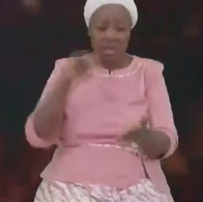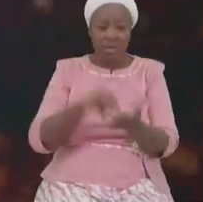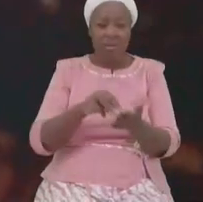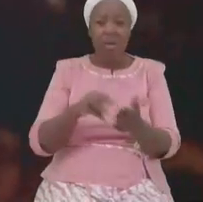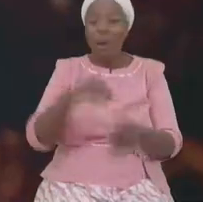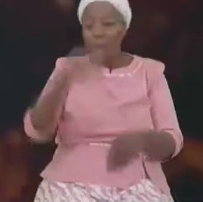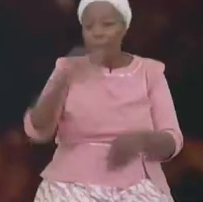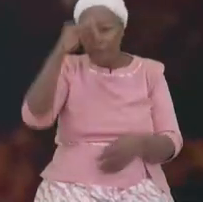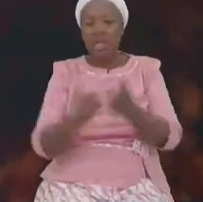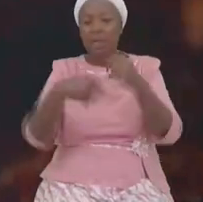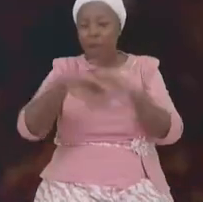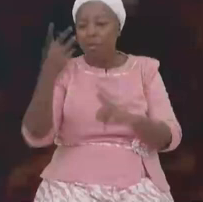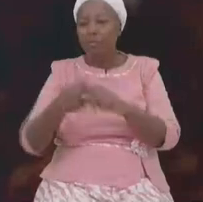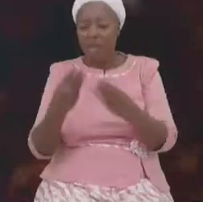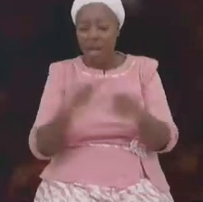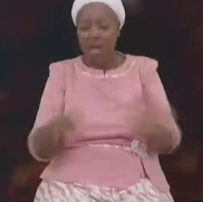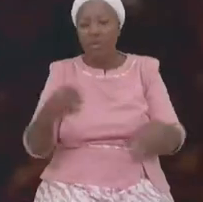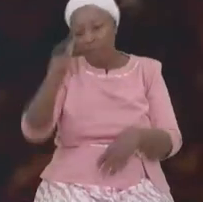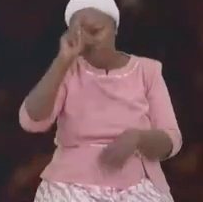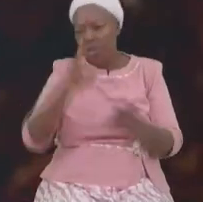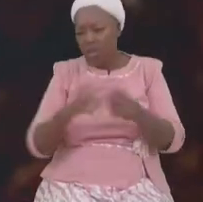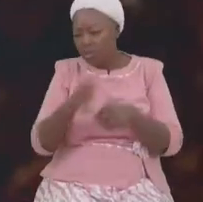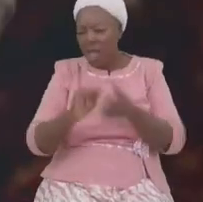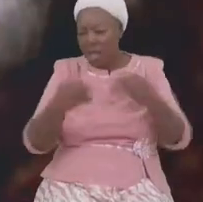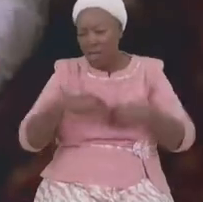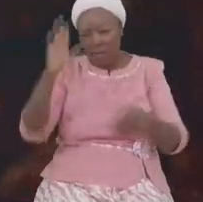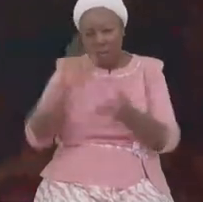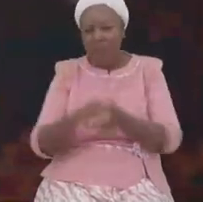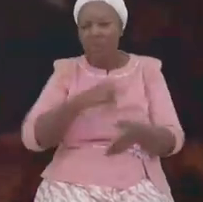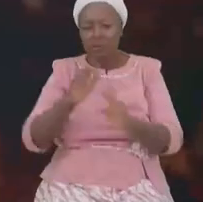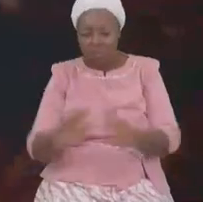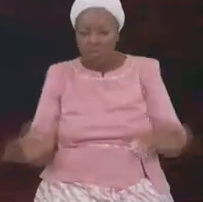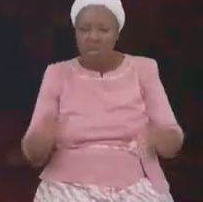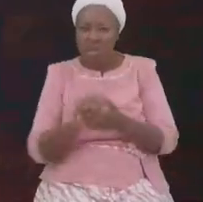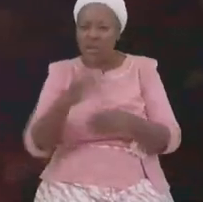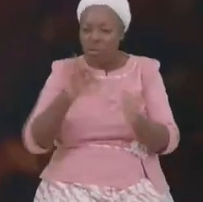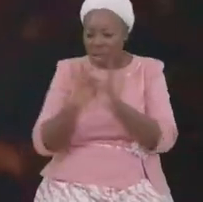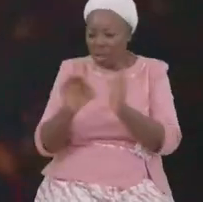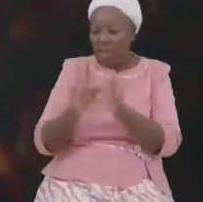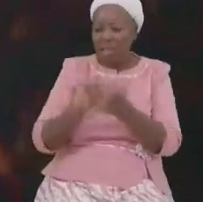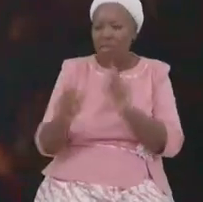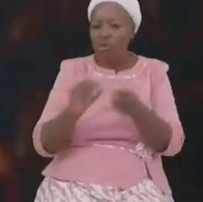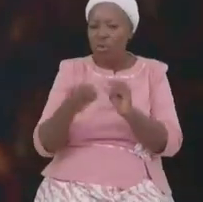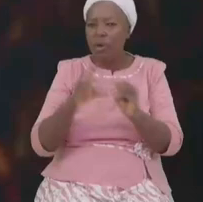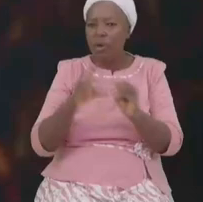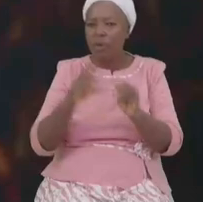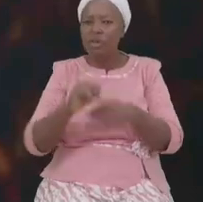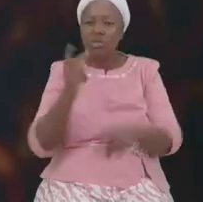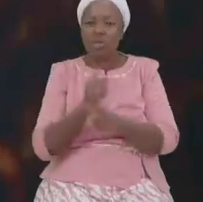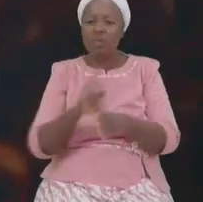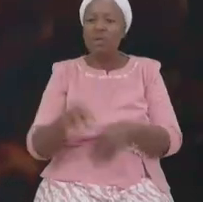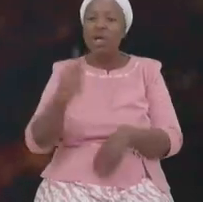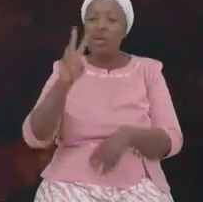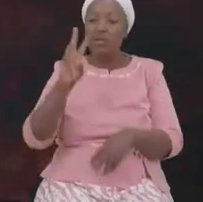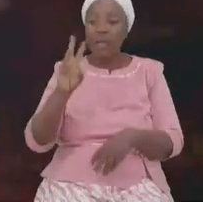du pays d'Égypte, ceux qui avaient des enfants. C'est pourquoi nous calculons le nombre de personnes, environ 3 millions de personnes,